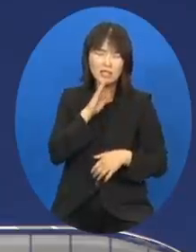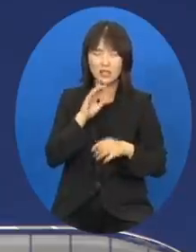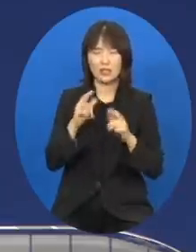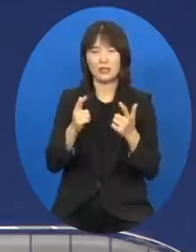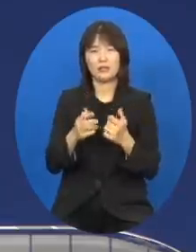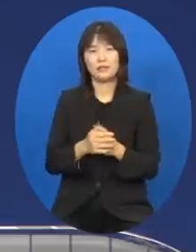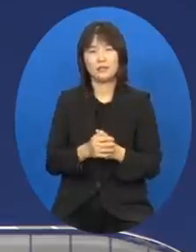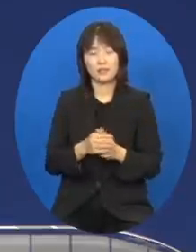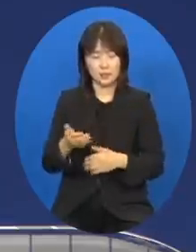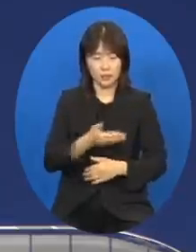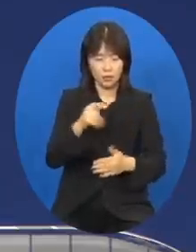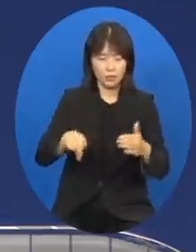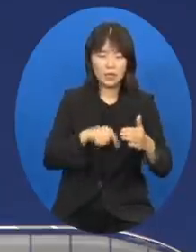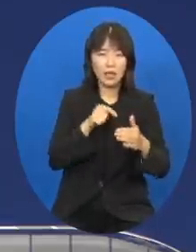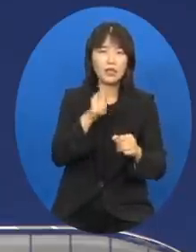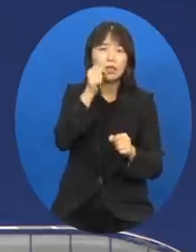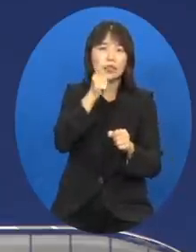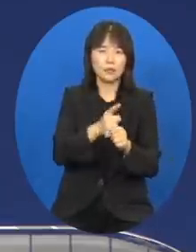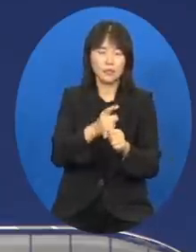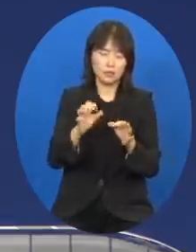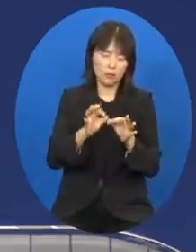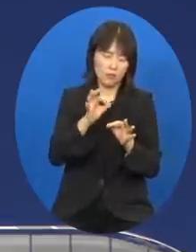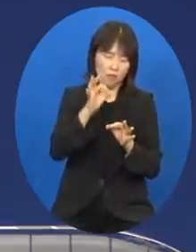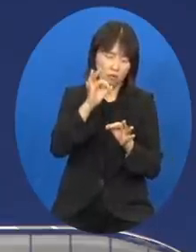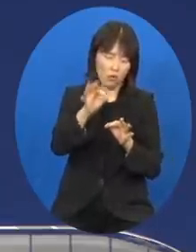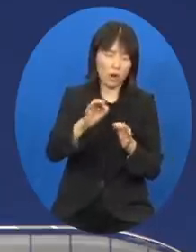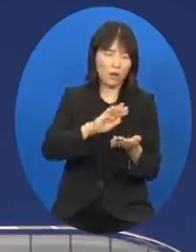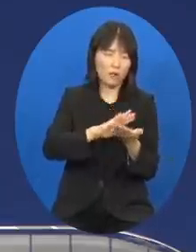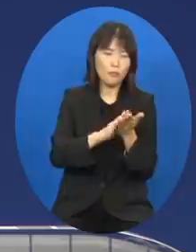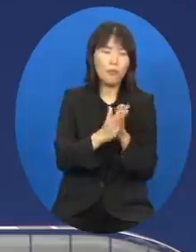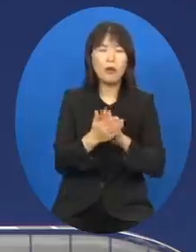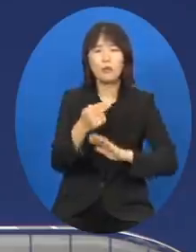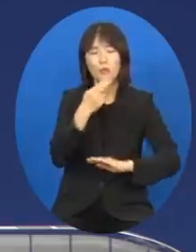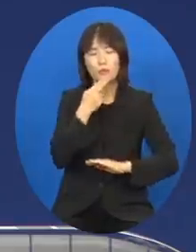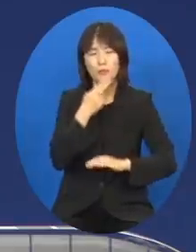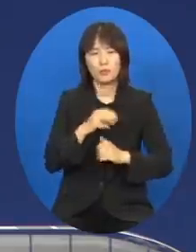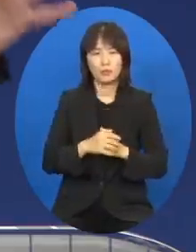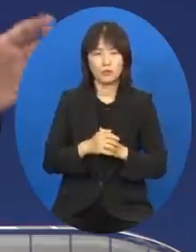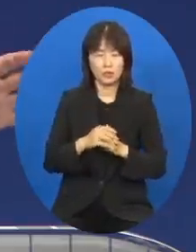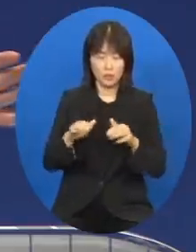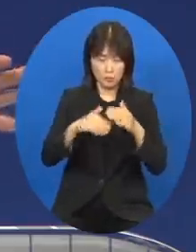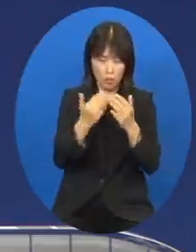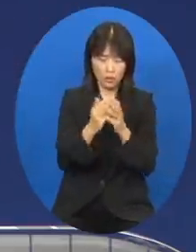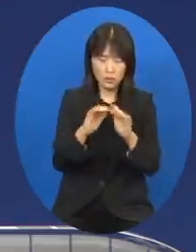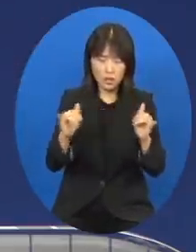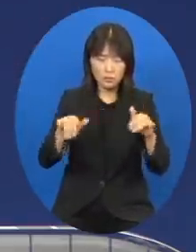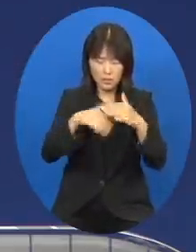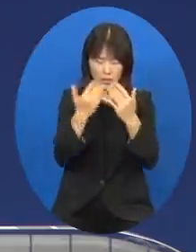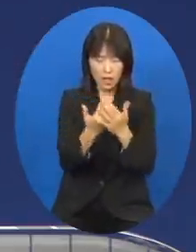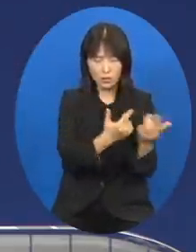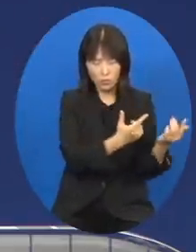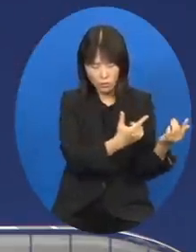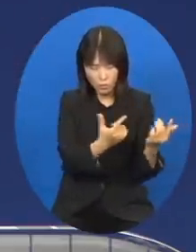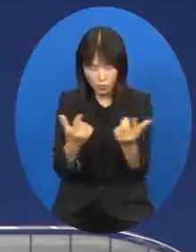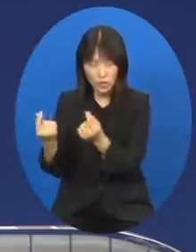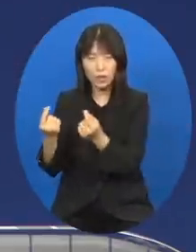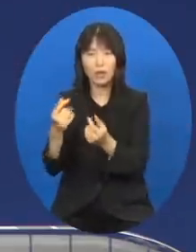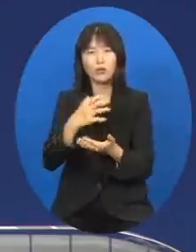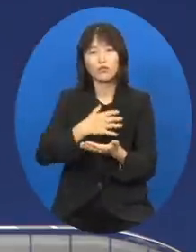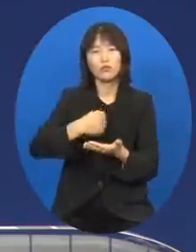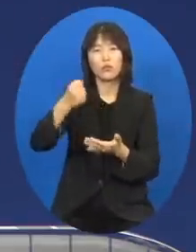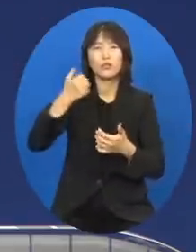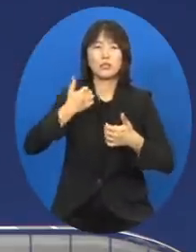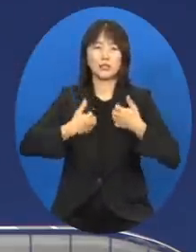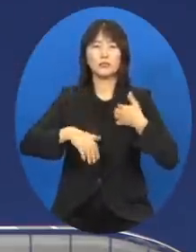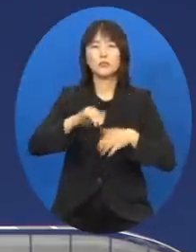여러분 안에는 이미 영원히 변하지 않는 모든 사람에게 다 동일하게 누려지는